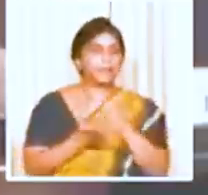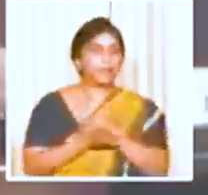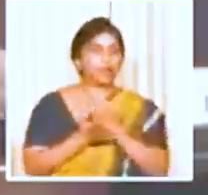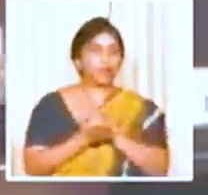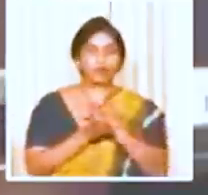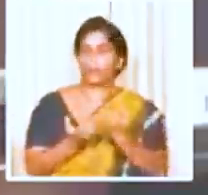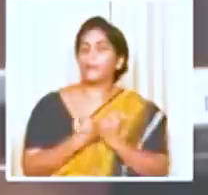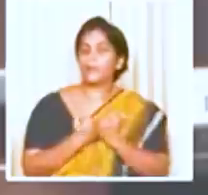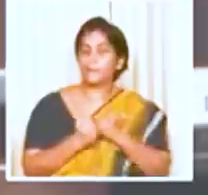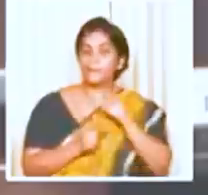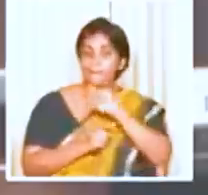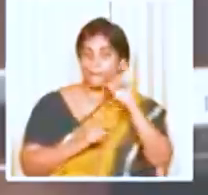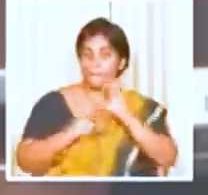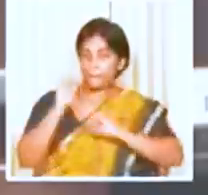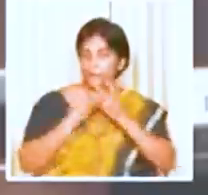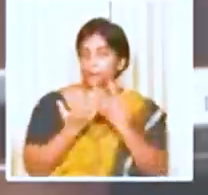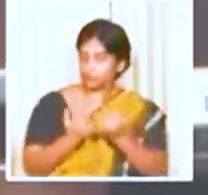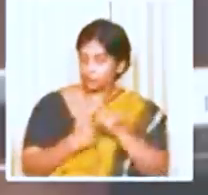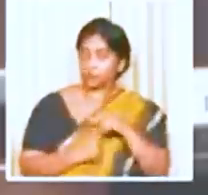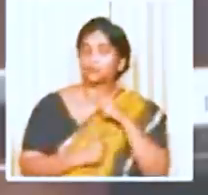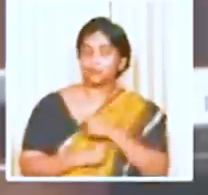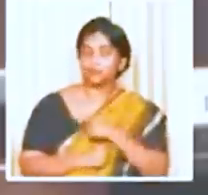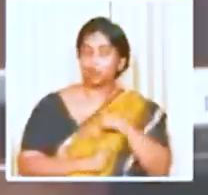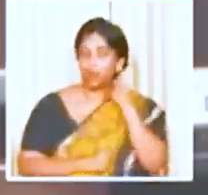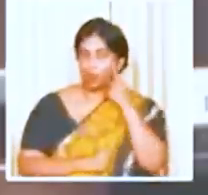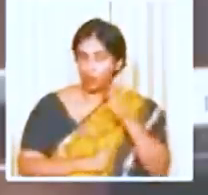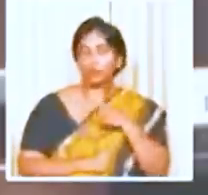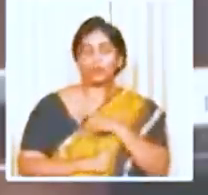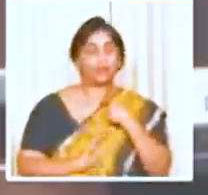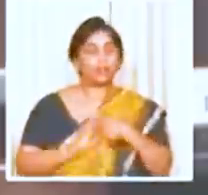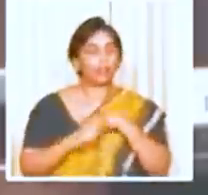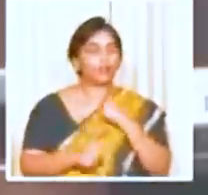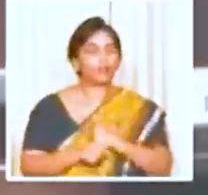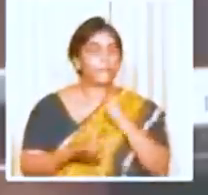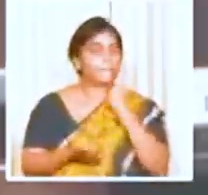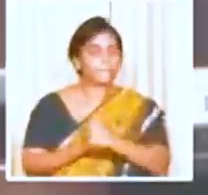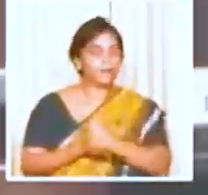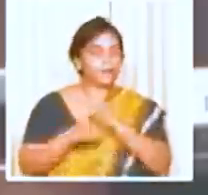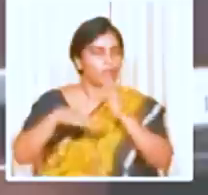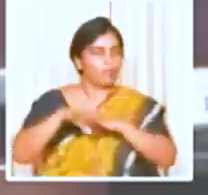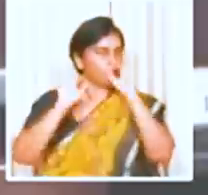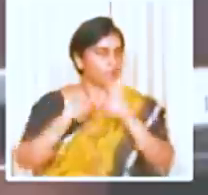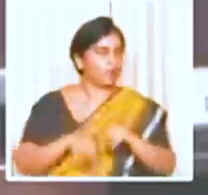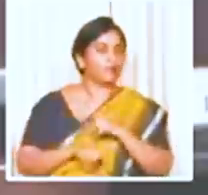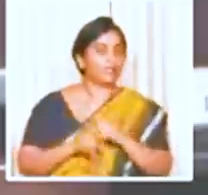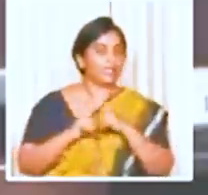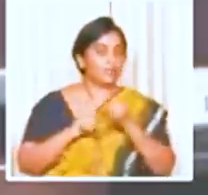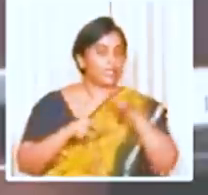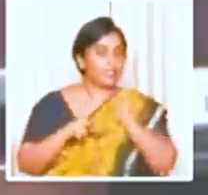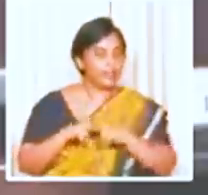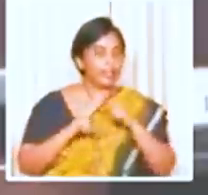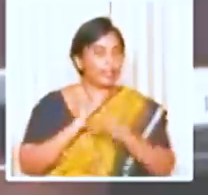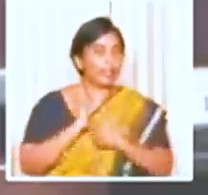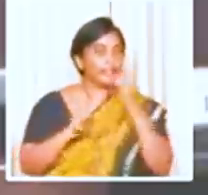பிரகாசகரே ஏ சீர தாயக் மிலதை கனிம துலிங் எதும தனகனி ஹிட்டியா லங்காவே ஆண்டோ பேங்க் வலட்ட மனவத் கரன்ன யானே நே ஈபிஎஃப் ஈடிஎஃப் கே